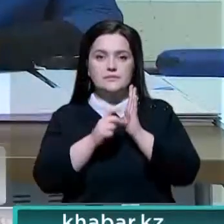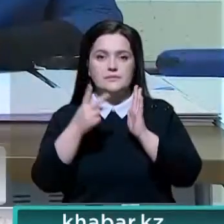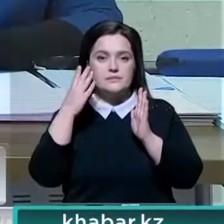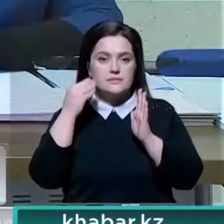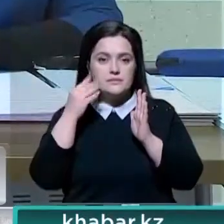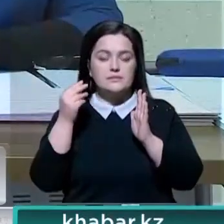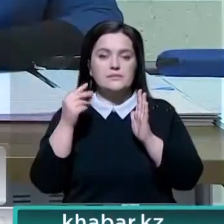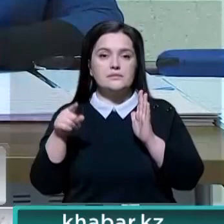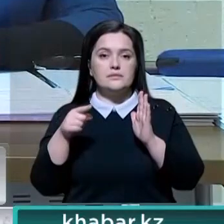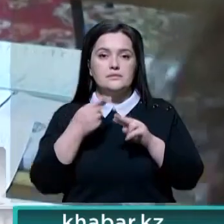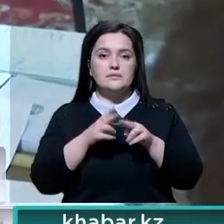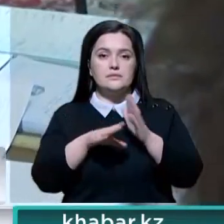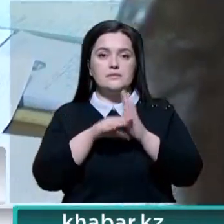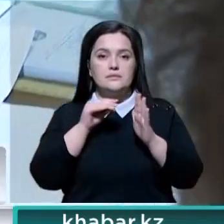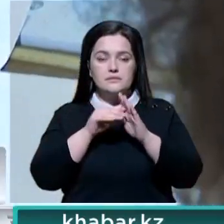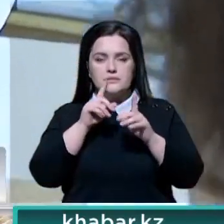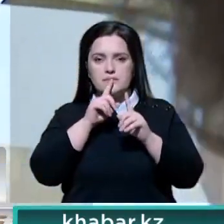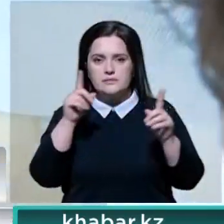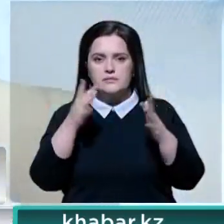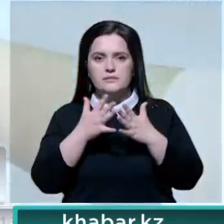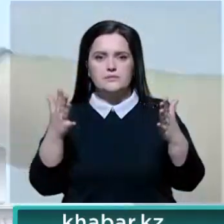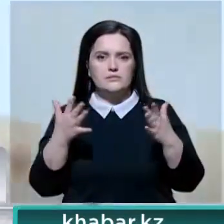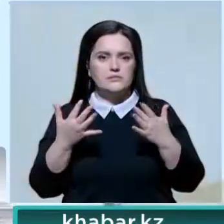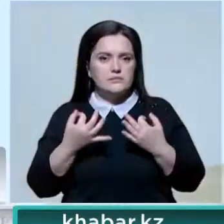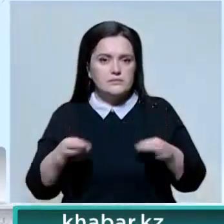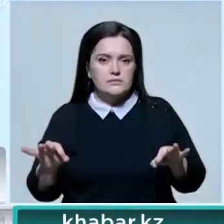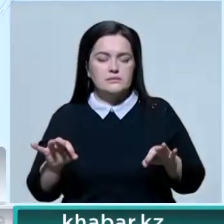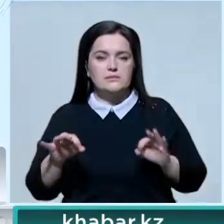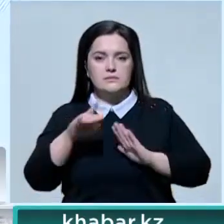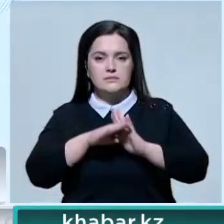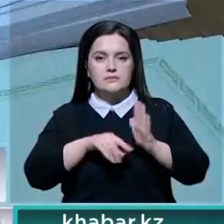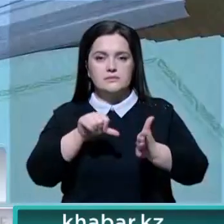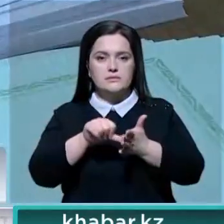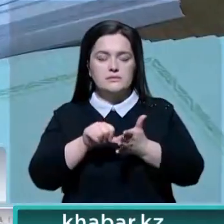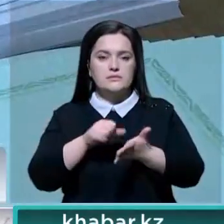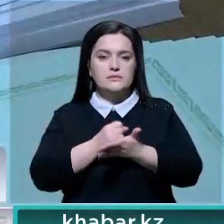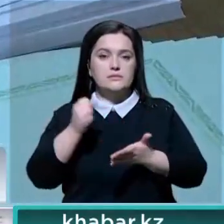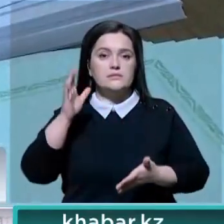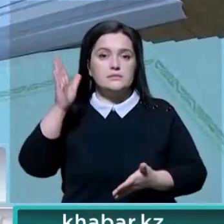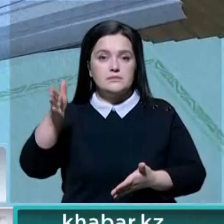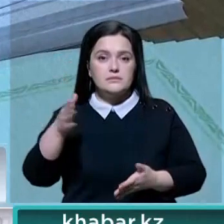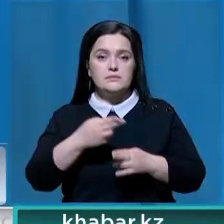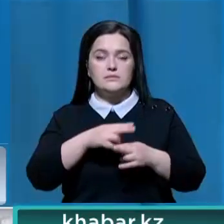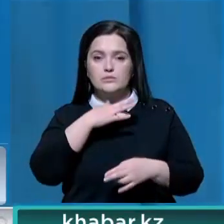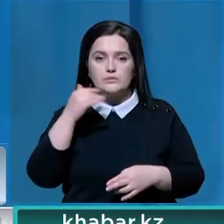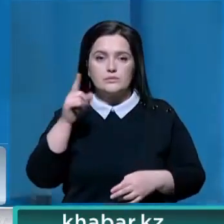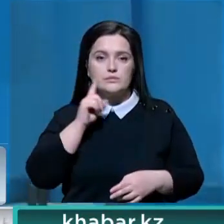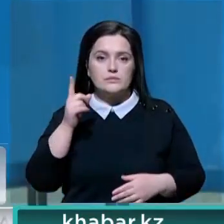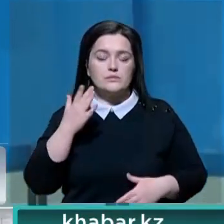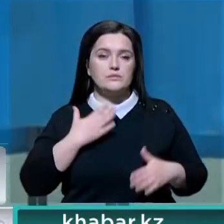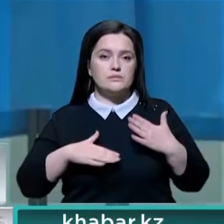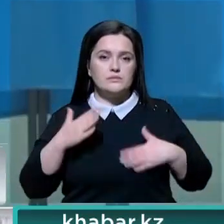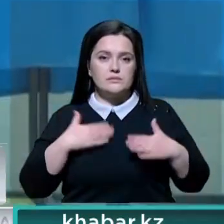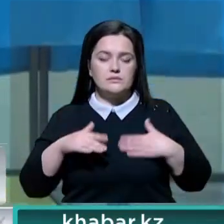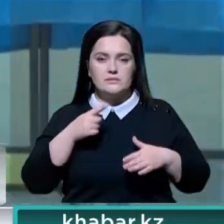в Алматы. Он подчеркнул, что эти выборы отличаются большей демократичностью. В списках кандидатов представлено немало